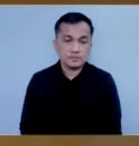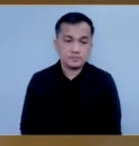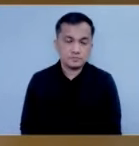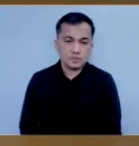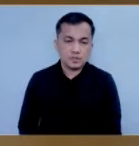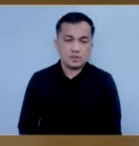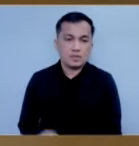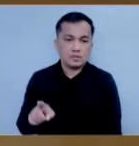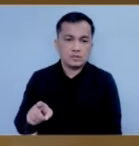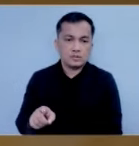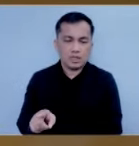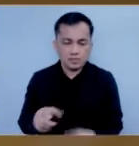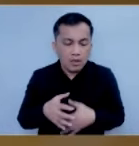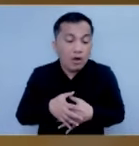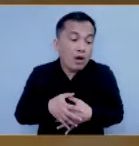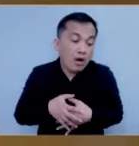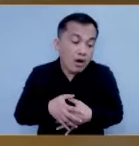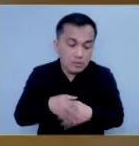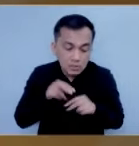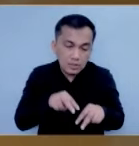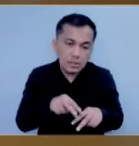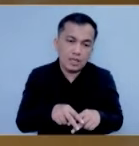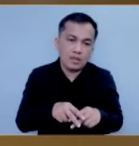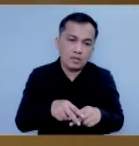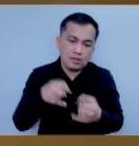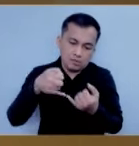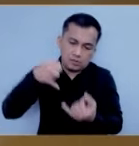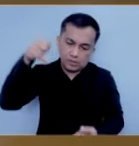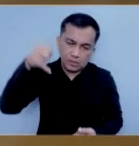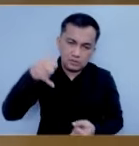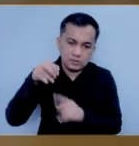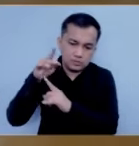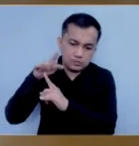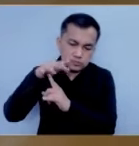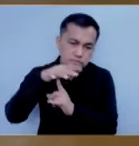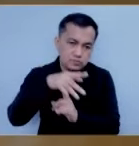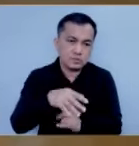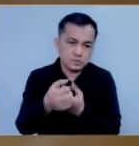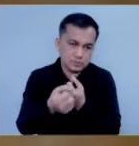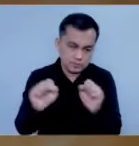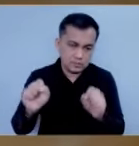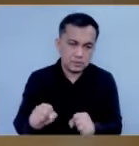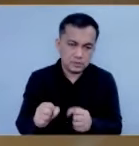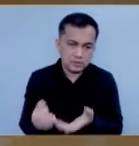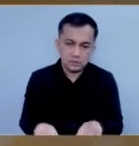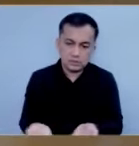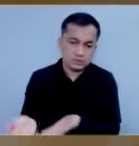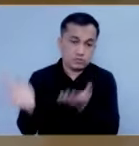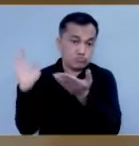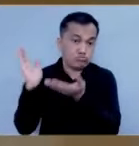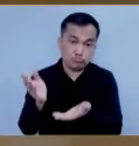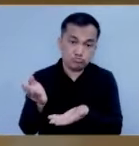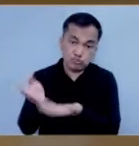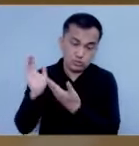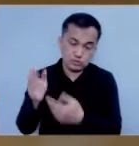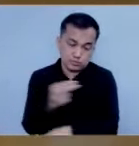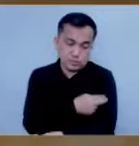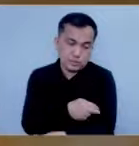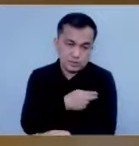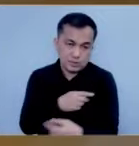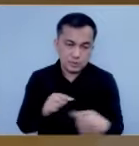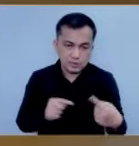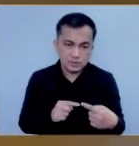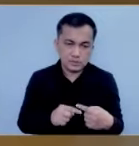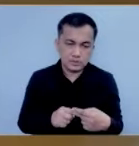Makapigil-hininga ang pagsagip sa kanila gamit ang helicopter. Agad dinala sa ospital ang mga sugatan.